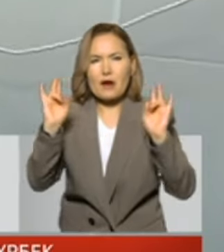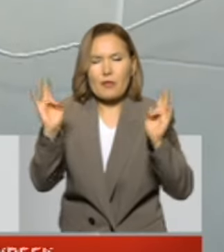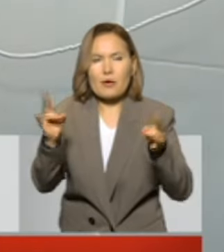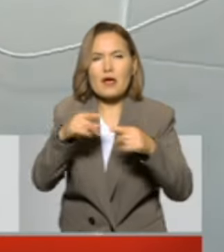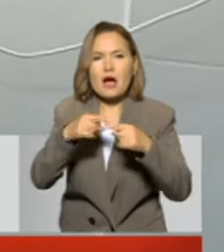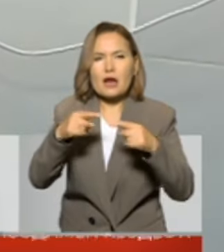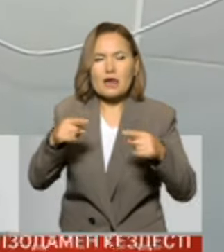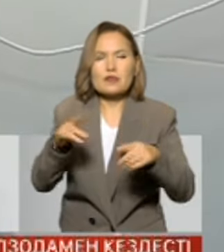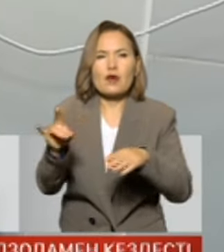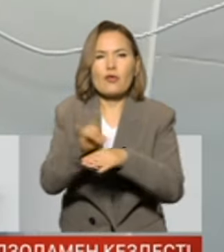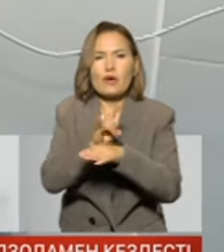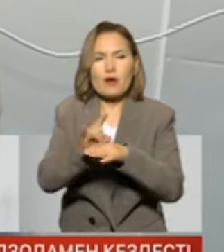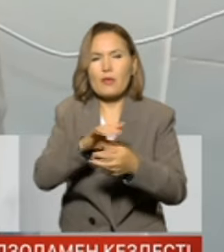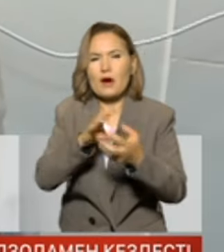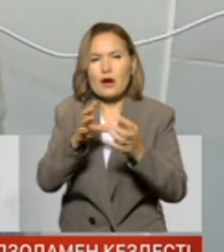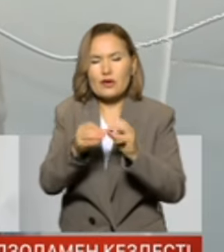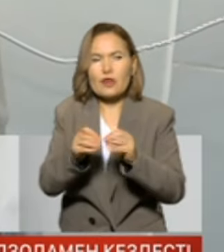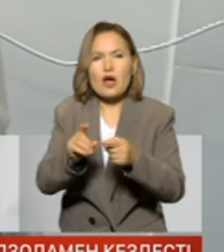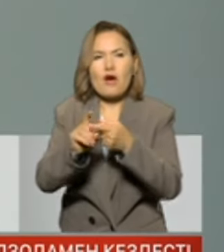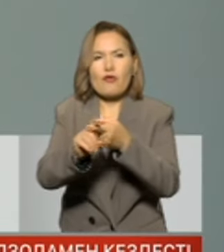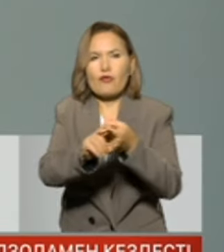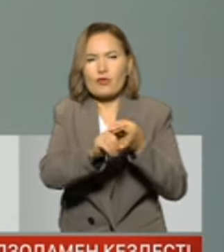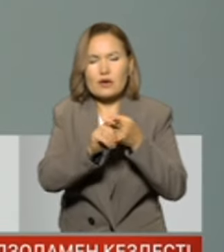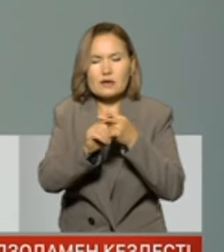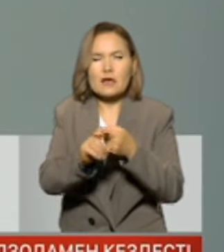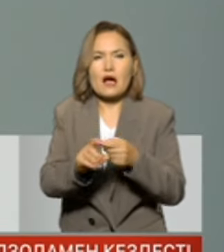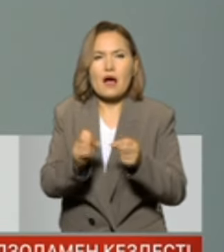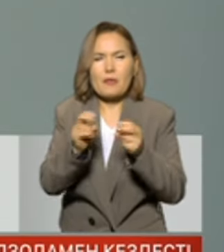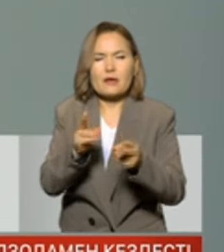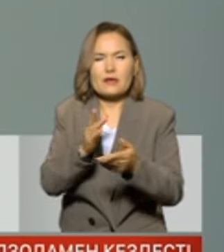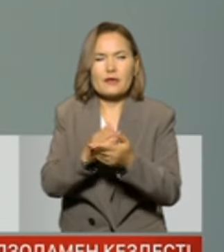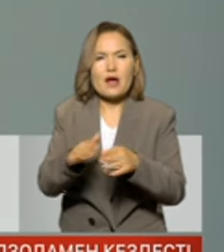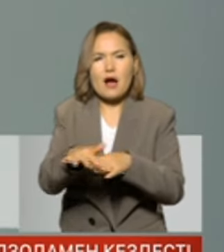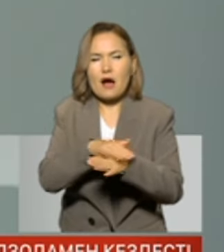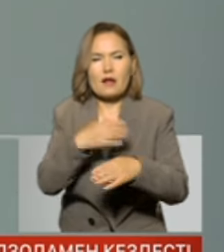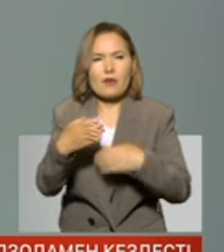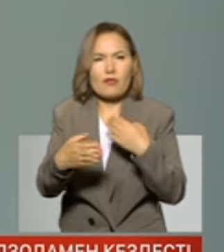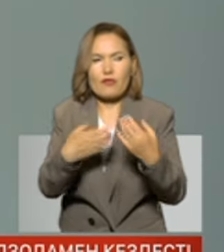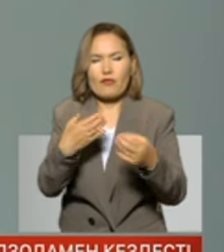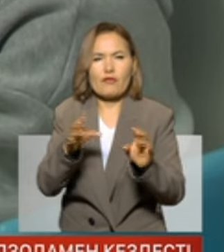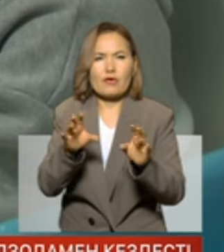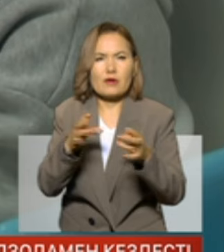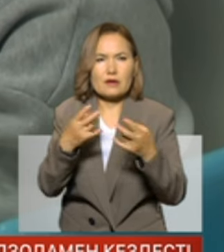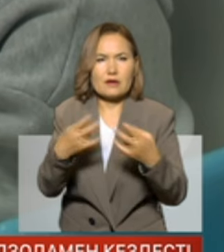хабарламада әлдегім вирус тарап жатқанын айтып, жұртты дүрліктерген.